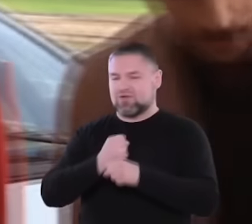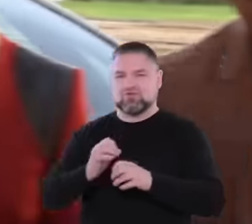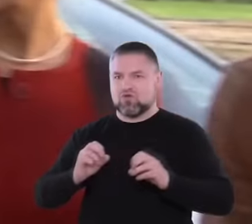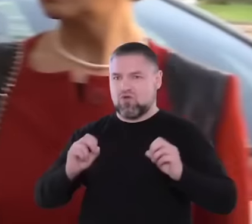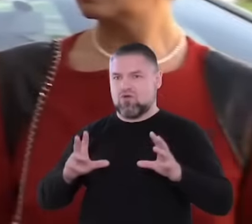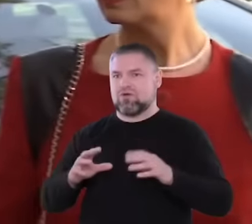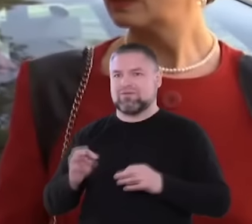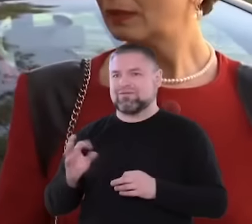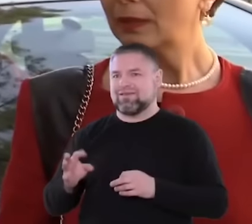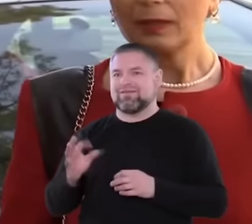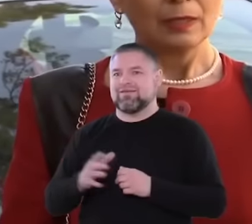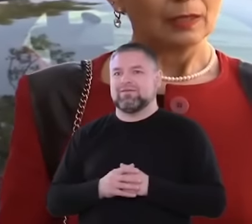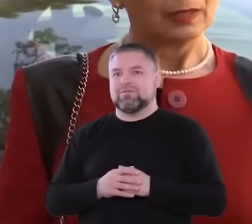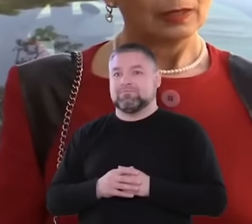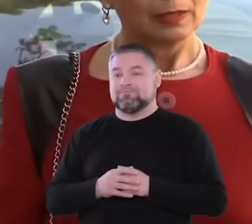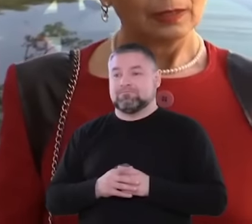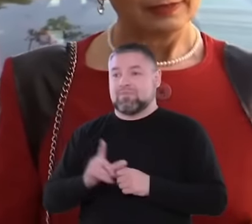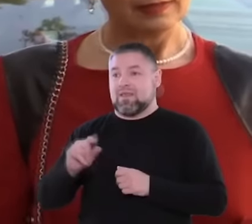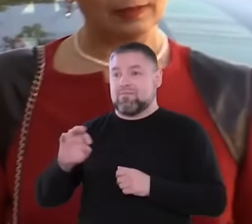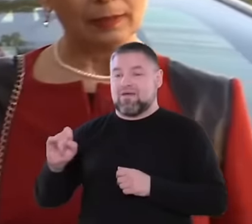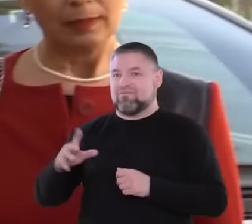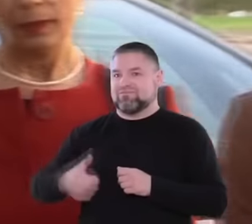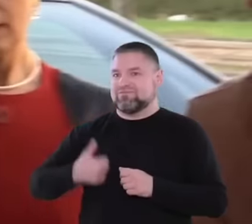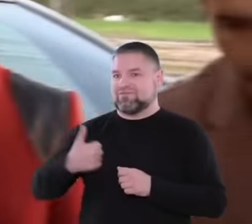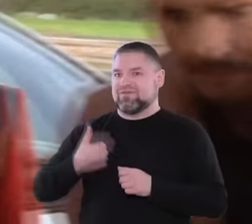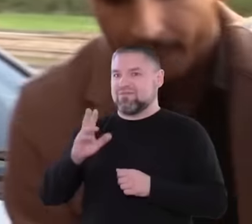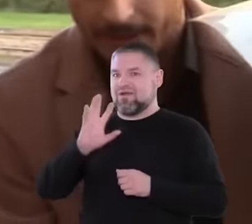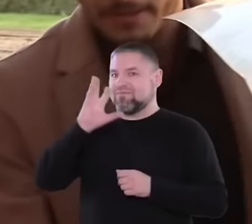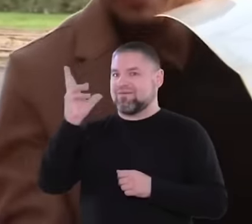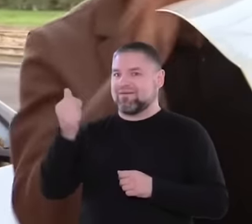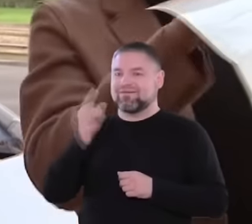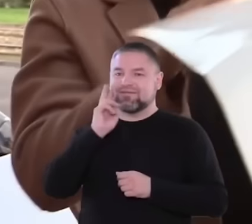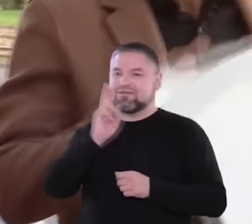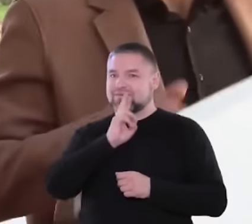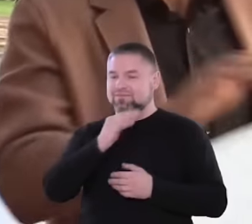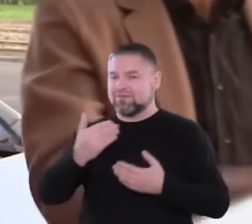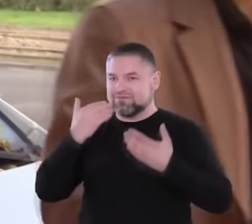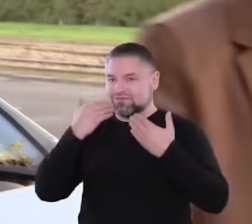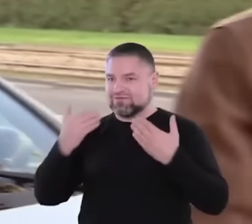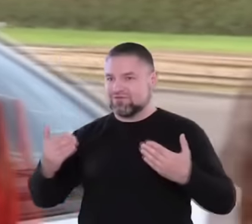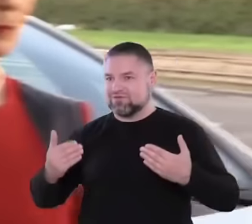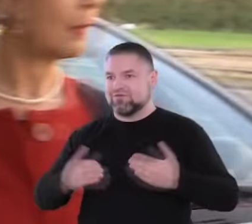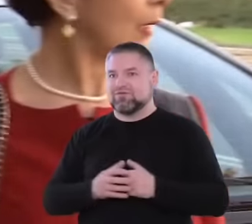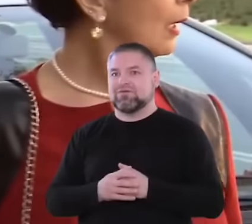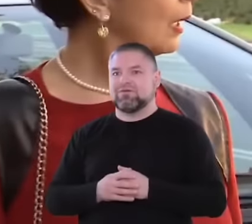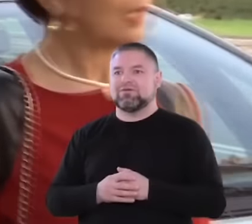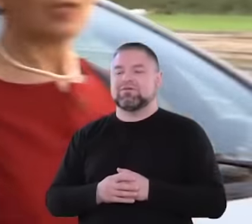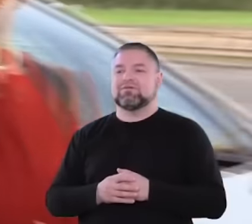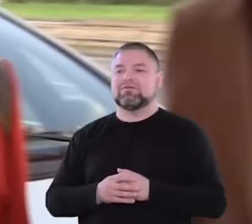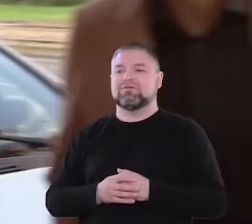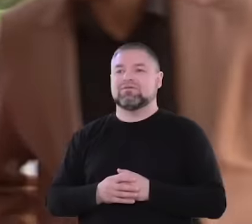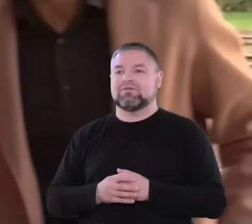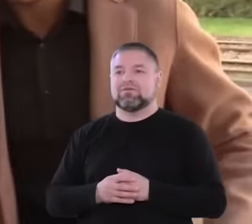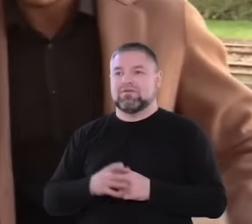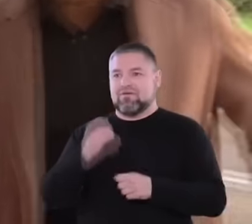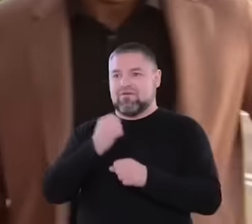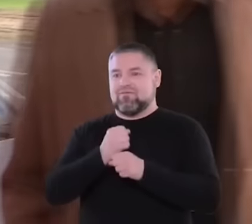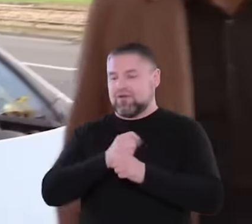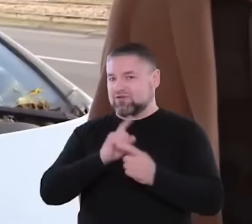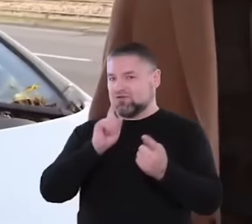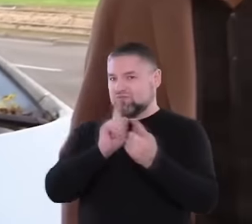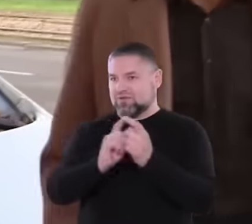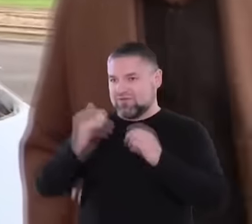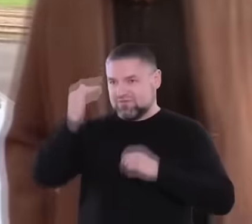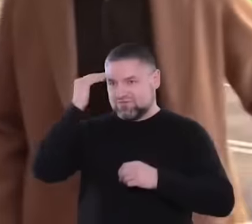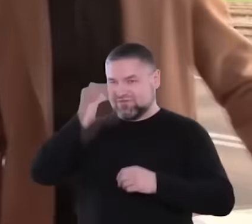Nie, no jasne, jasne. Paweł, nie chwal się, że ma taką piękną mamę. Dziękuję. Dobra, Jacek, widzimy się w robocie, okej?